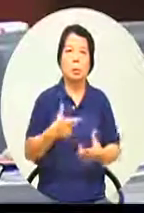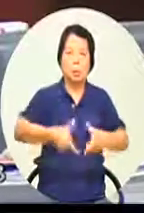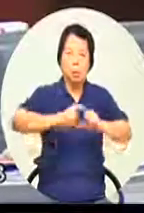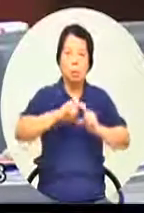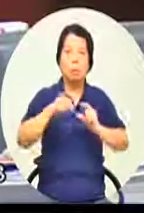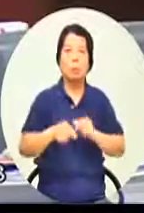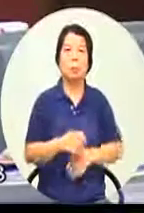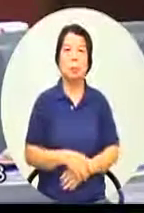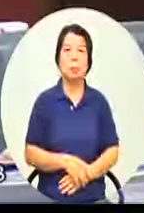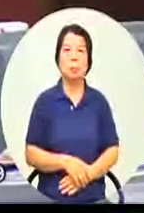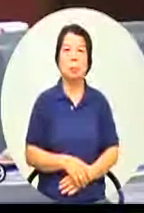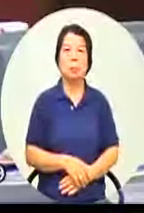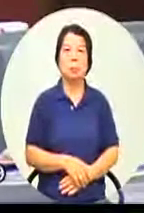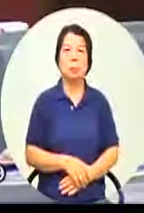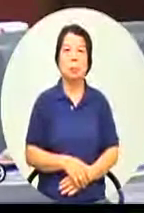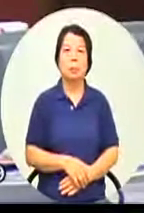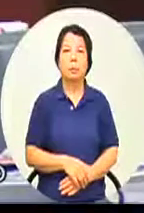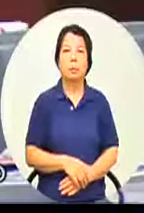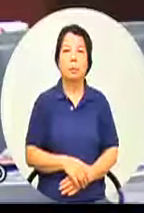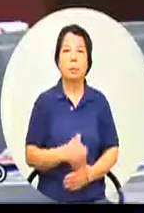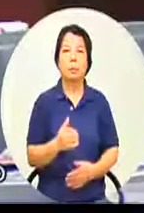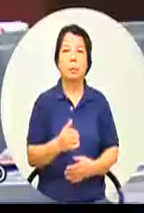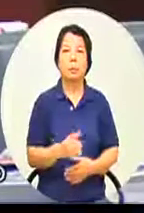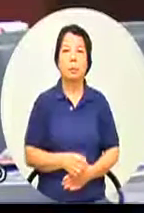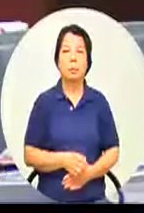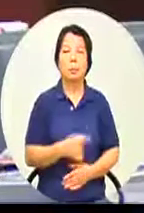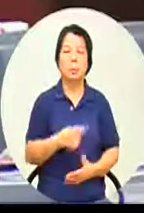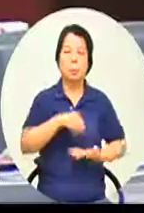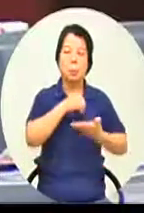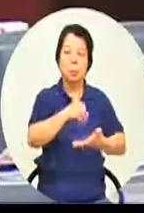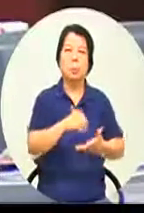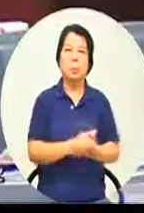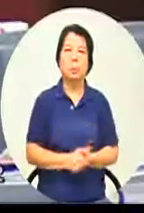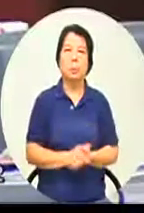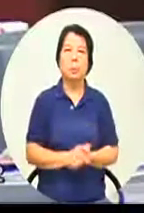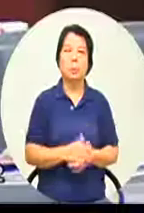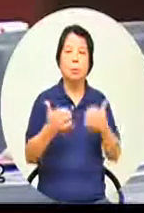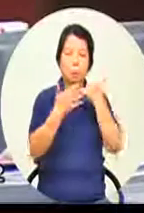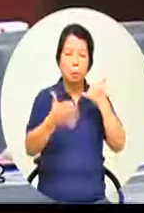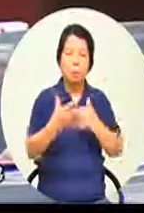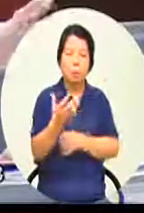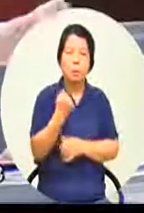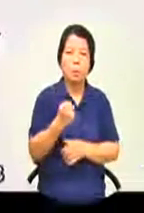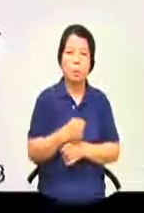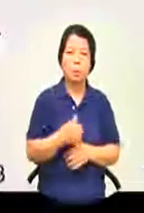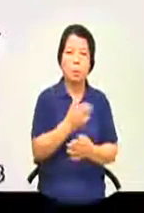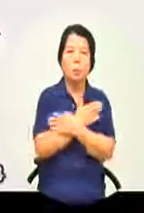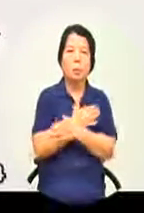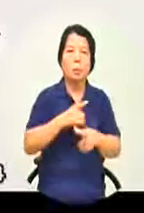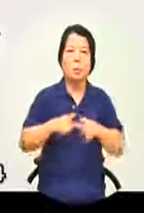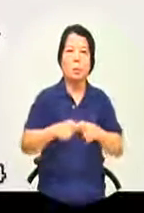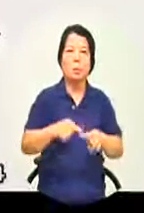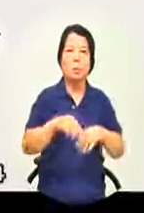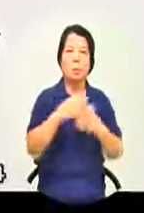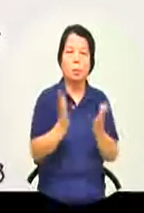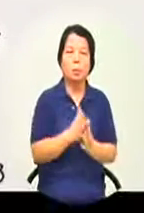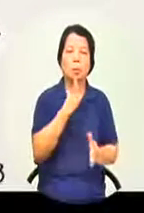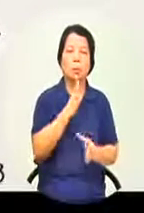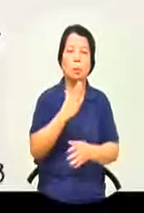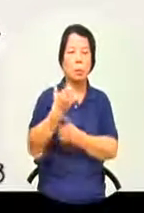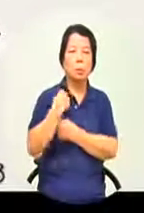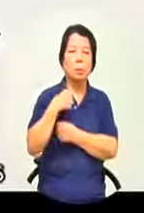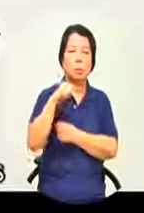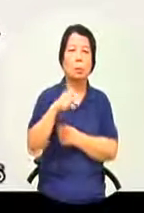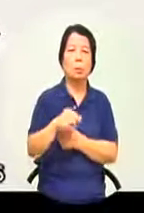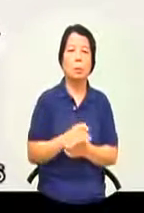还会 再 纠正你 们 这个问题。 好， 请坐。还有，我也建议海强幼稚园，海强幼稚园现在目前也是方志在内，那也是军方的。啊，所以